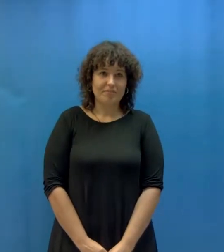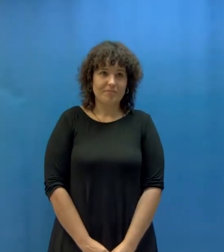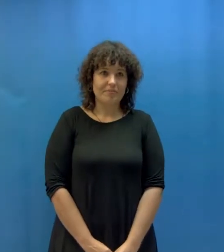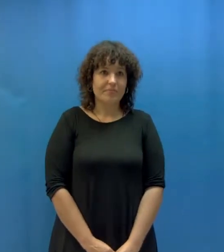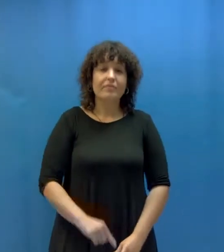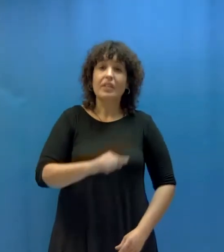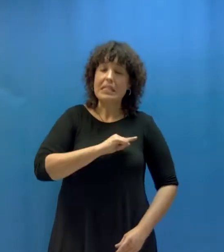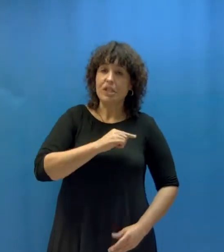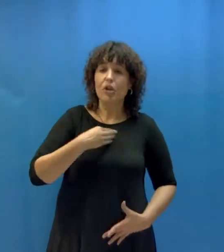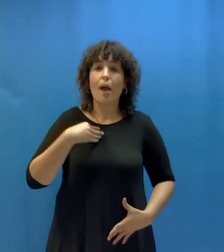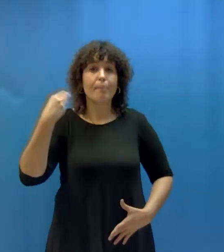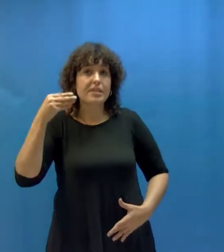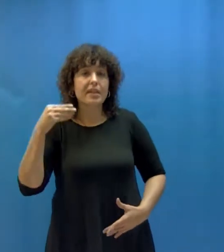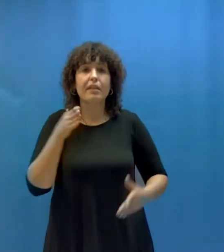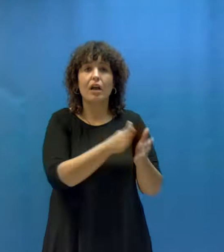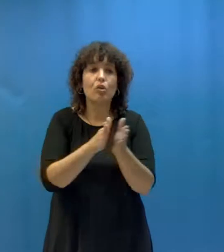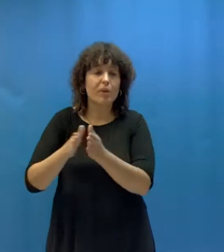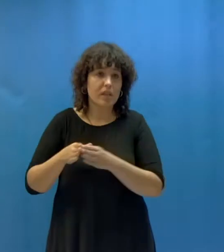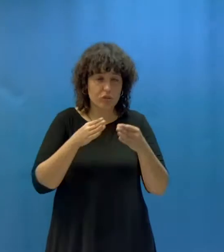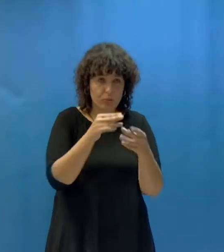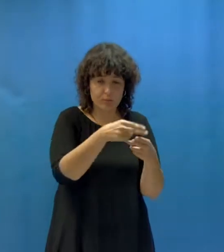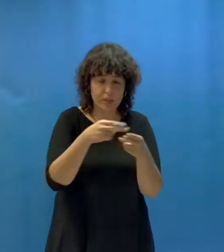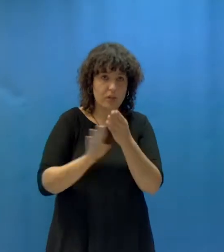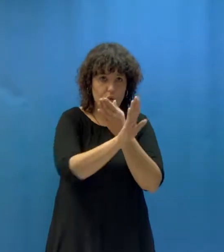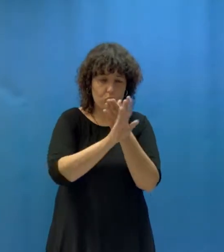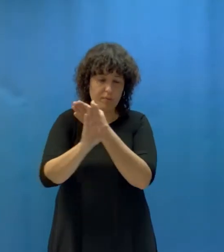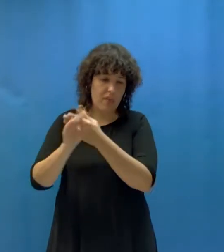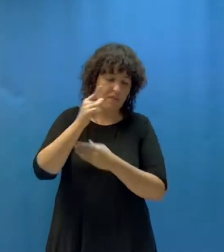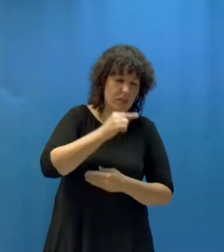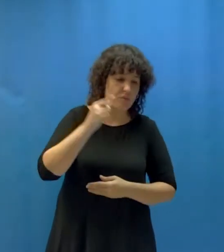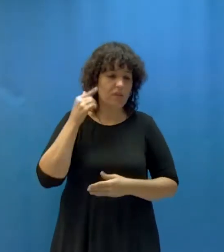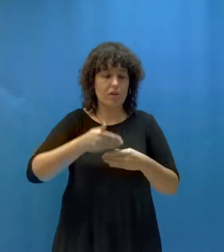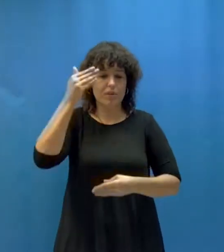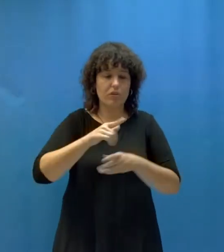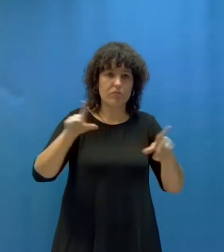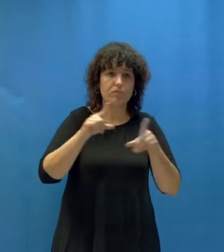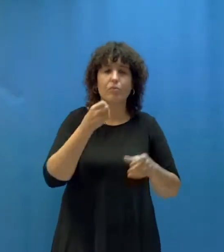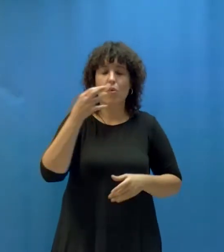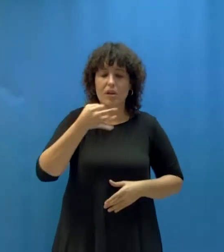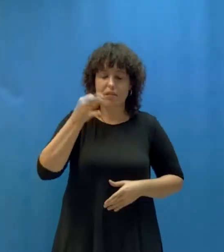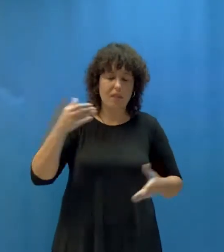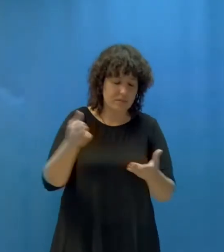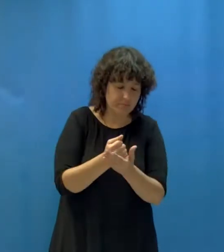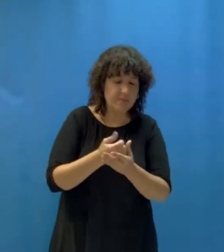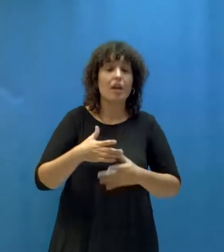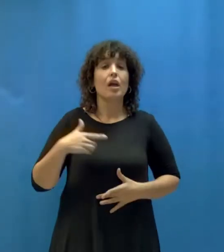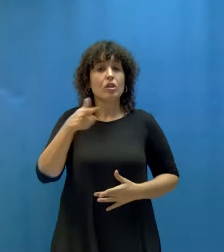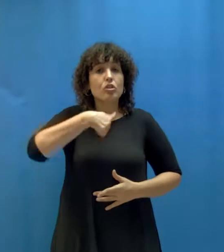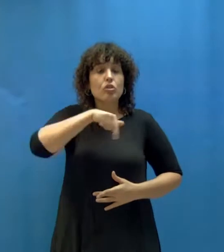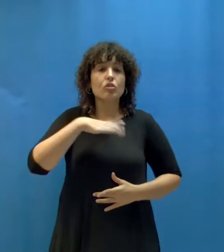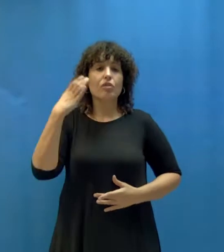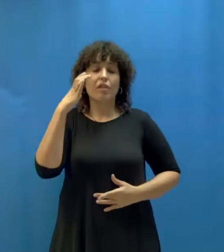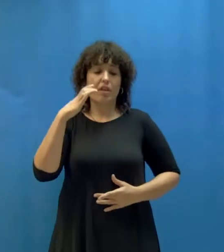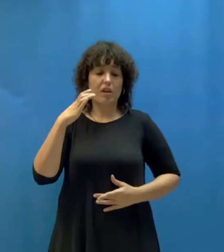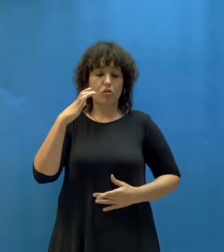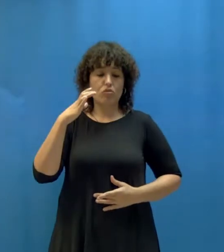Señora presidenta, compañeros de corporación, vecinos y vecinas de Castellón, medios de comunicación, muy buena vesprada. Bien, desde Ciudadanos nos hemos abstenido por